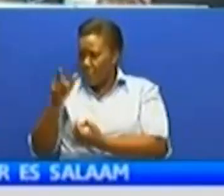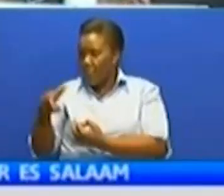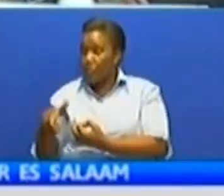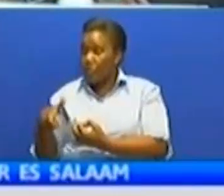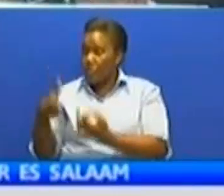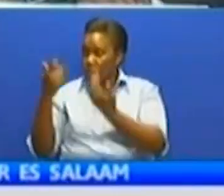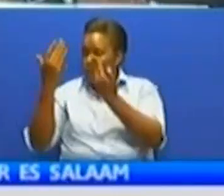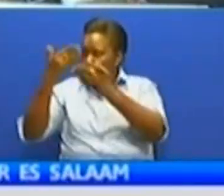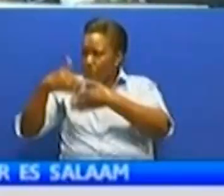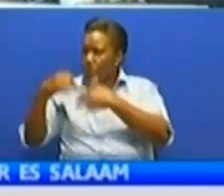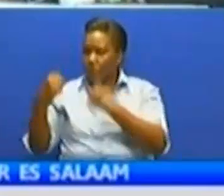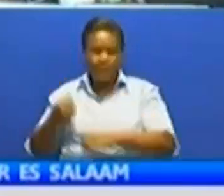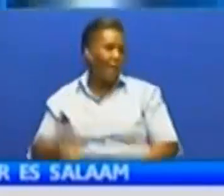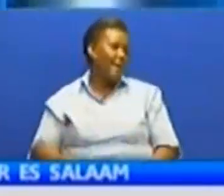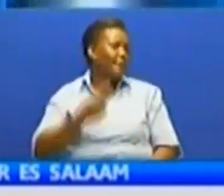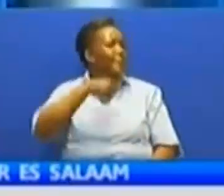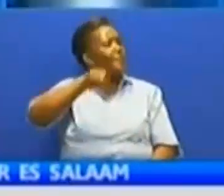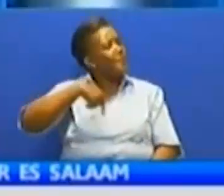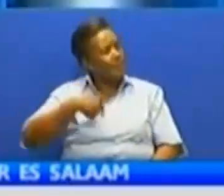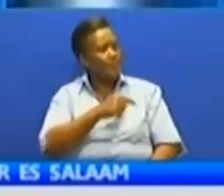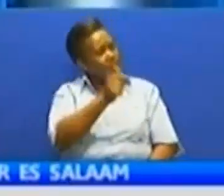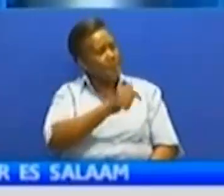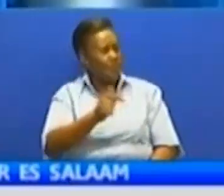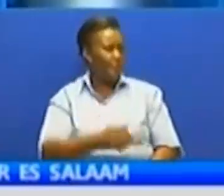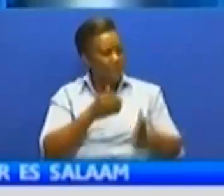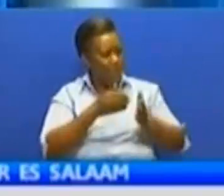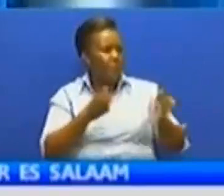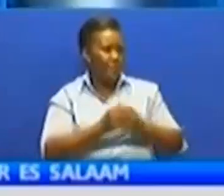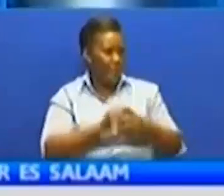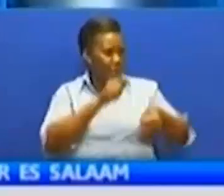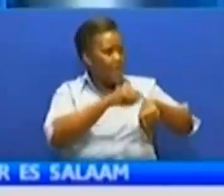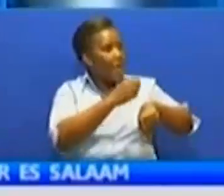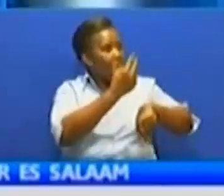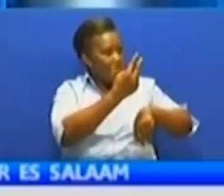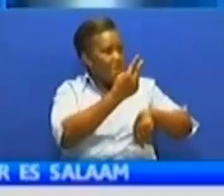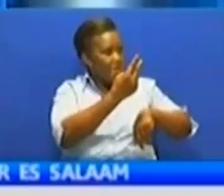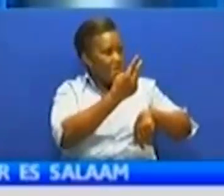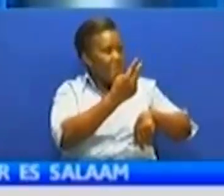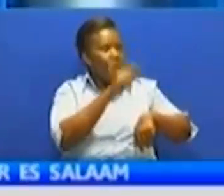fursa kubwa ni kwetu. Oh. Maanake kwetu saa 2 watu wote wako macho.